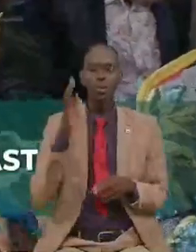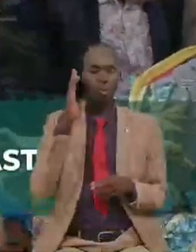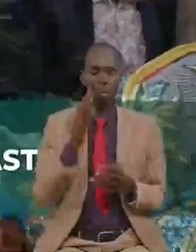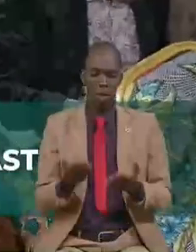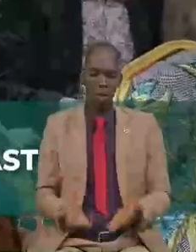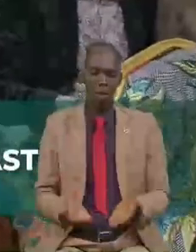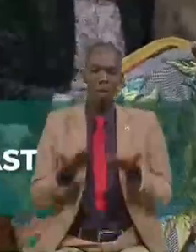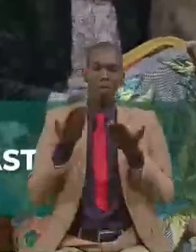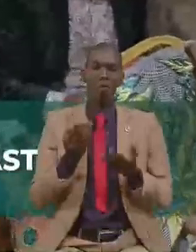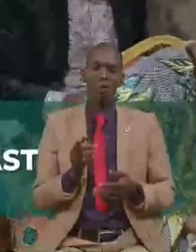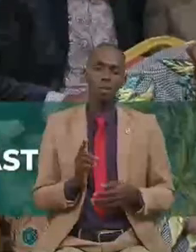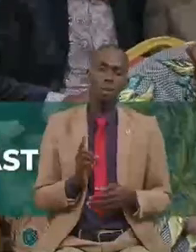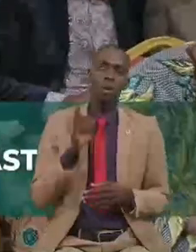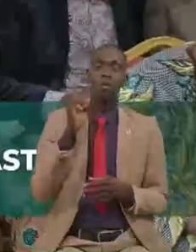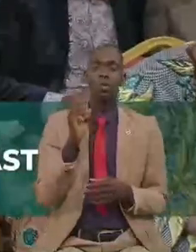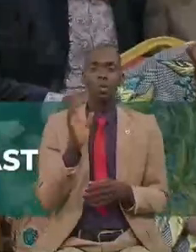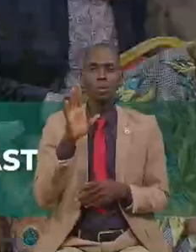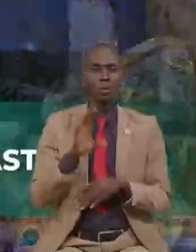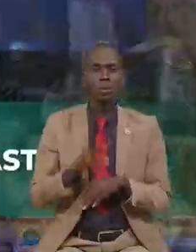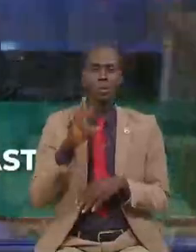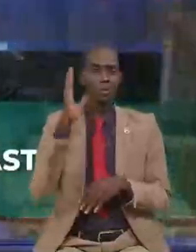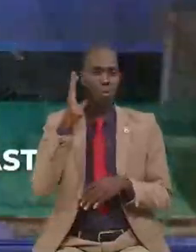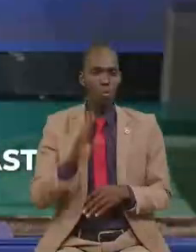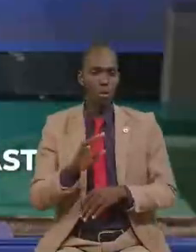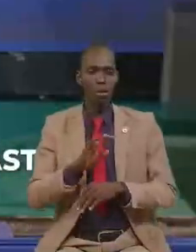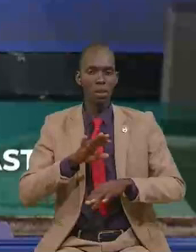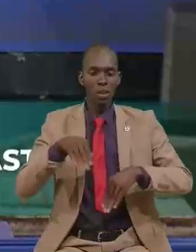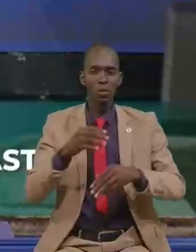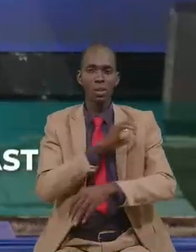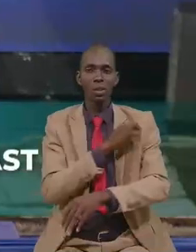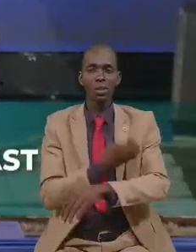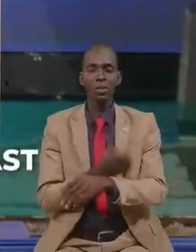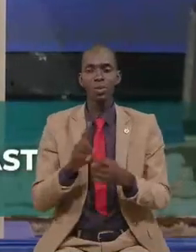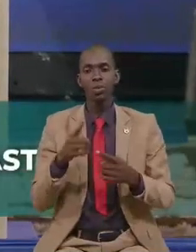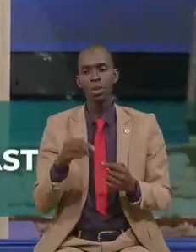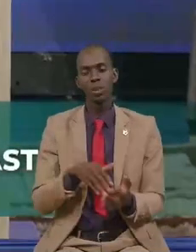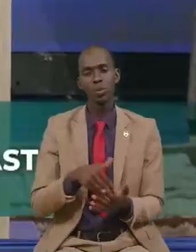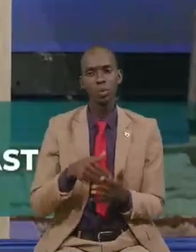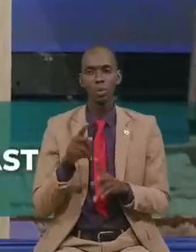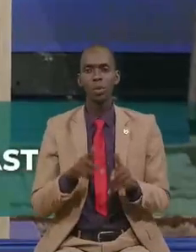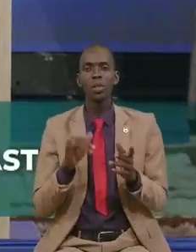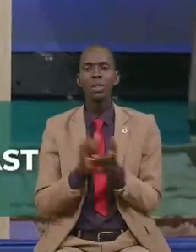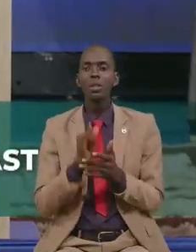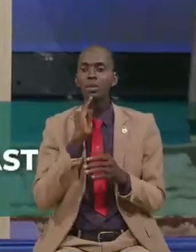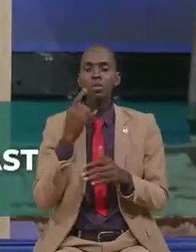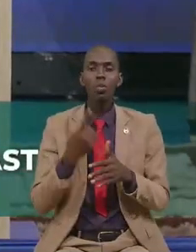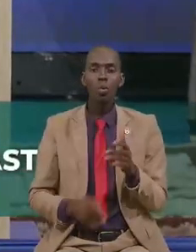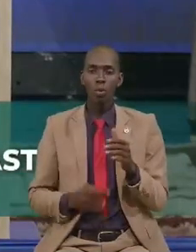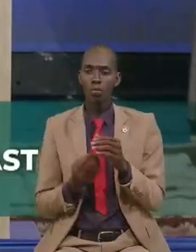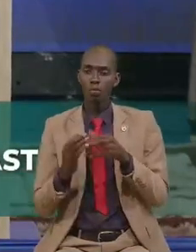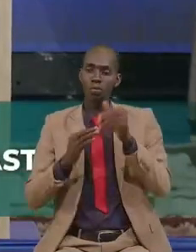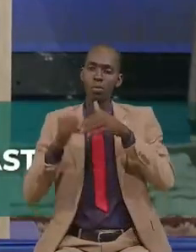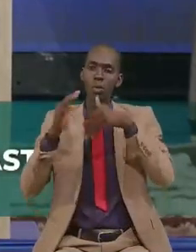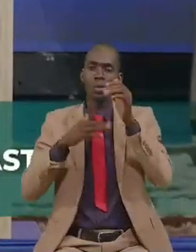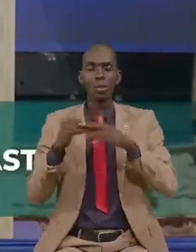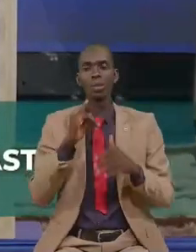élever ceux qui tombent. Tu vas donner de l'énergie à ceux qui sont importants. C'est ce que l'édification fait. Et le Seigneur ne t'a